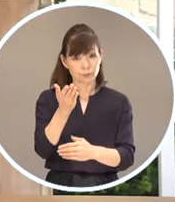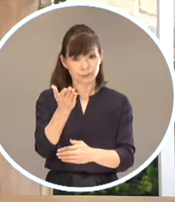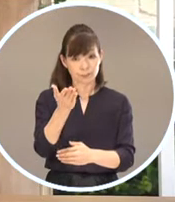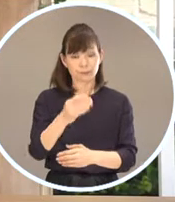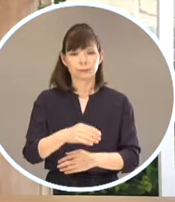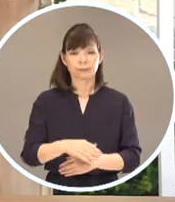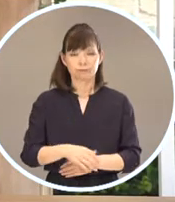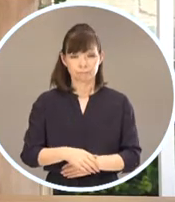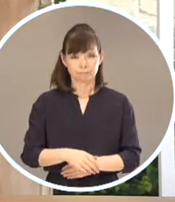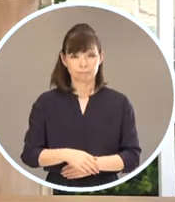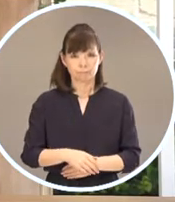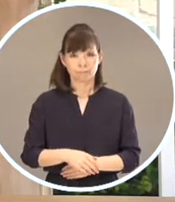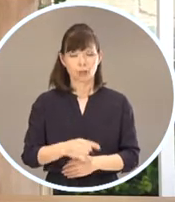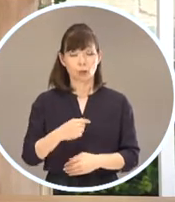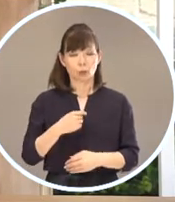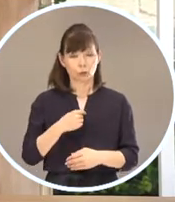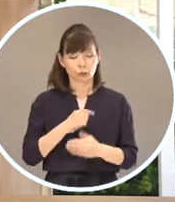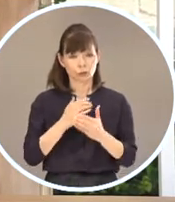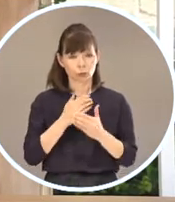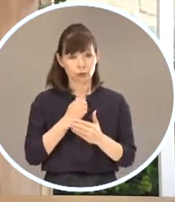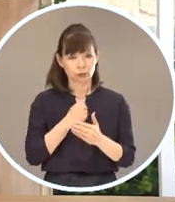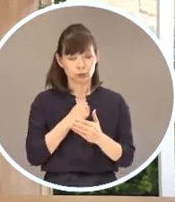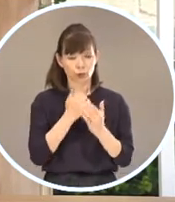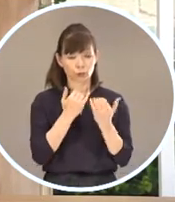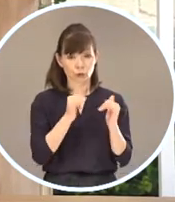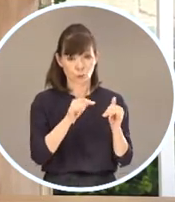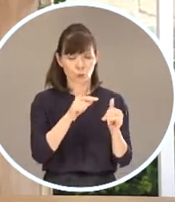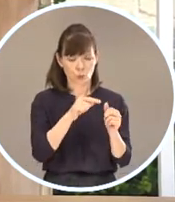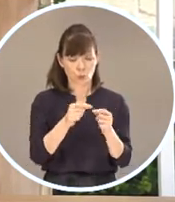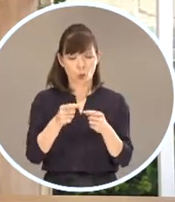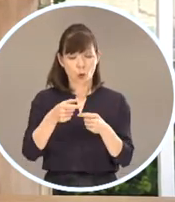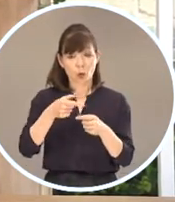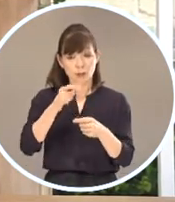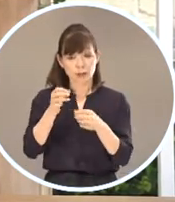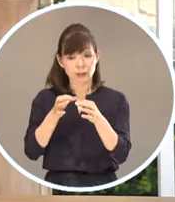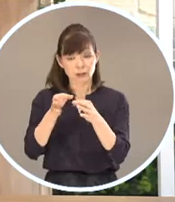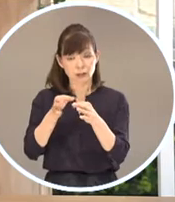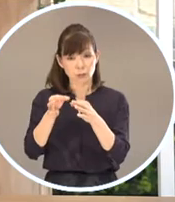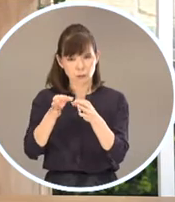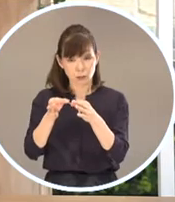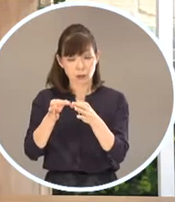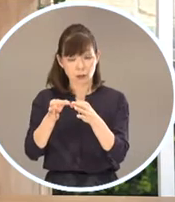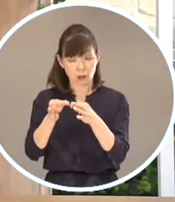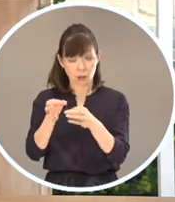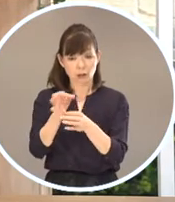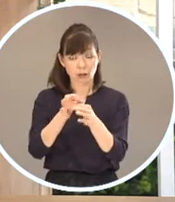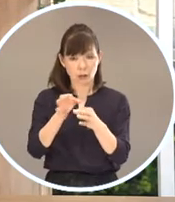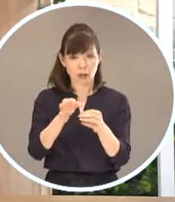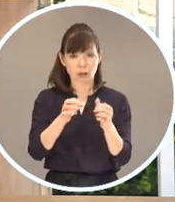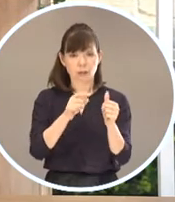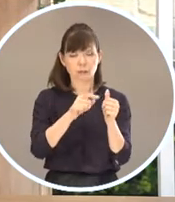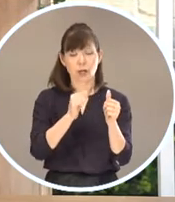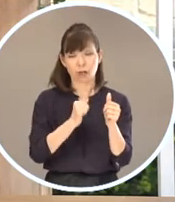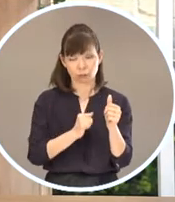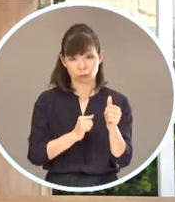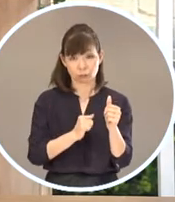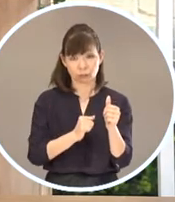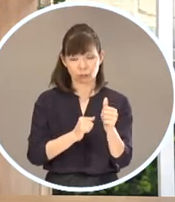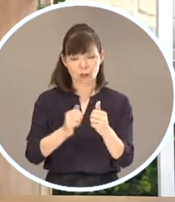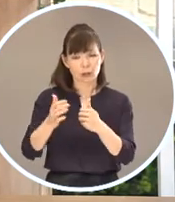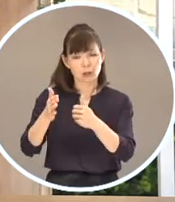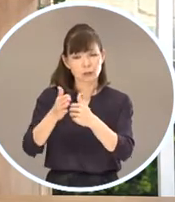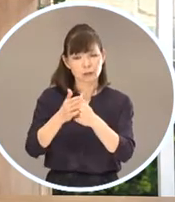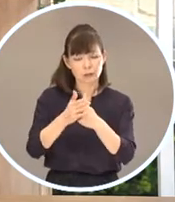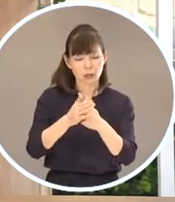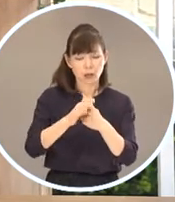か？ まあ、今回私のね、知り合いにも飲食店の経営をしている方がいるんですけども、なかなかこう支援があってもね、うまくい